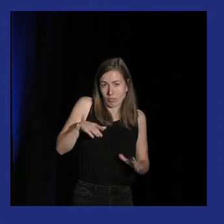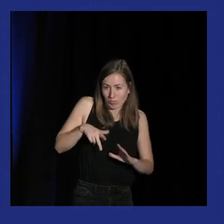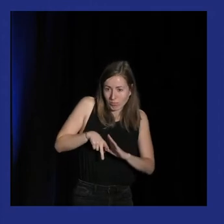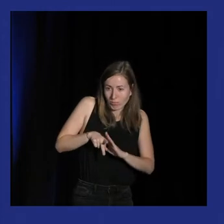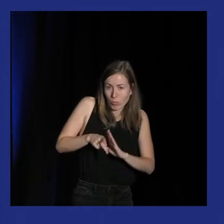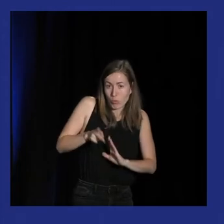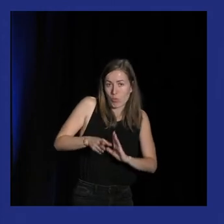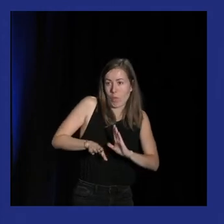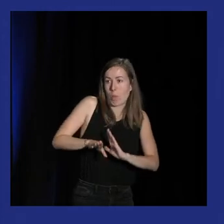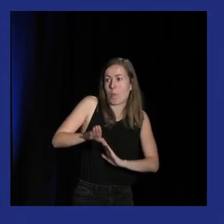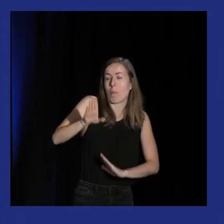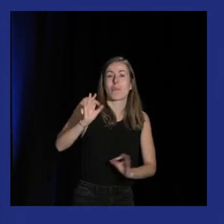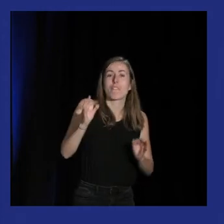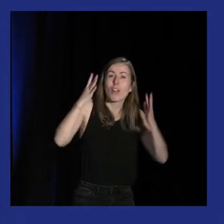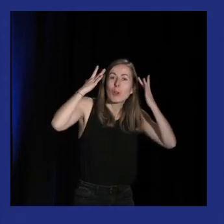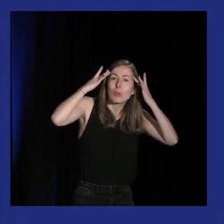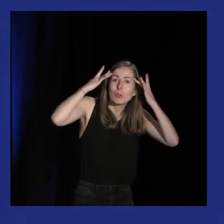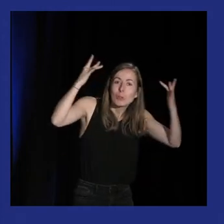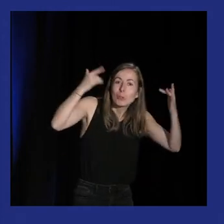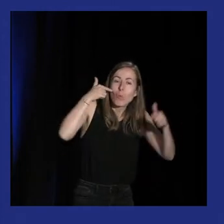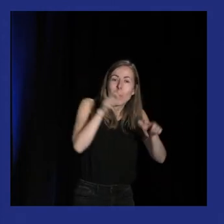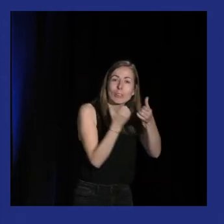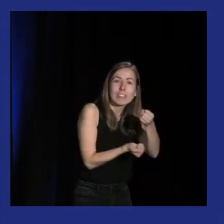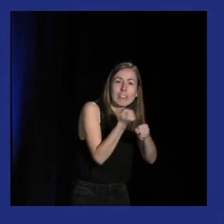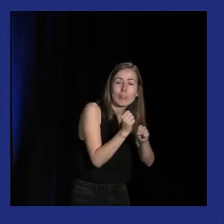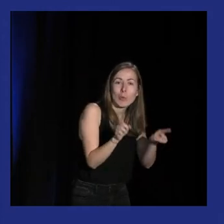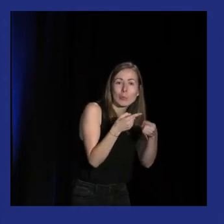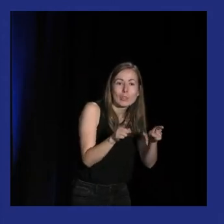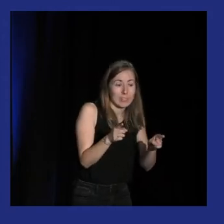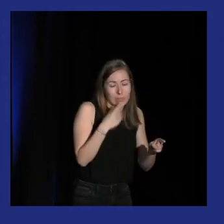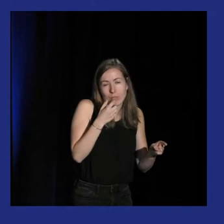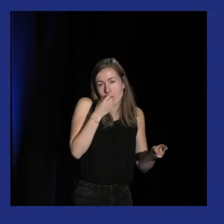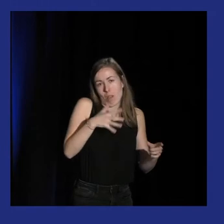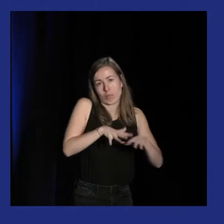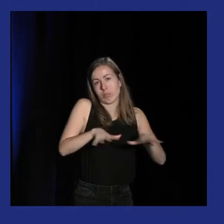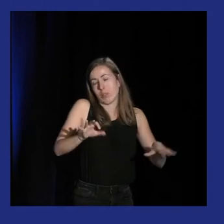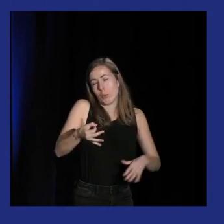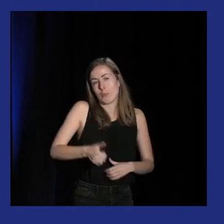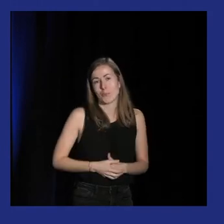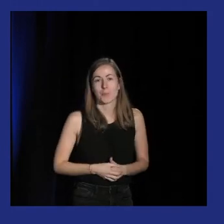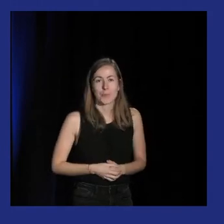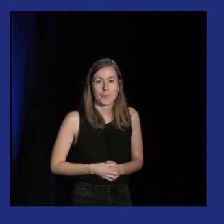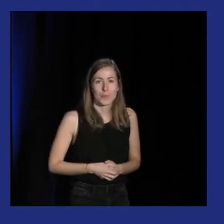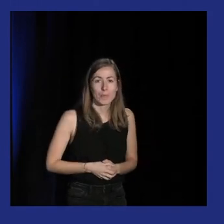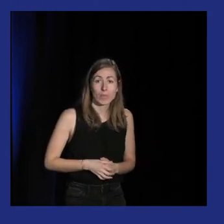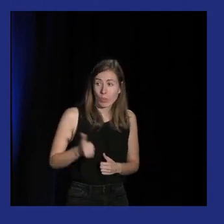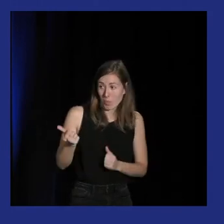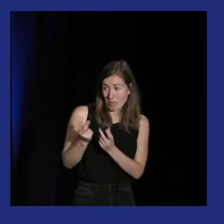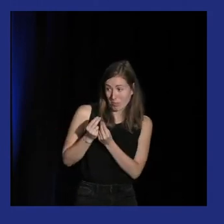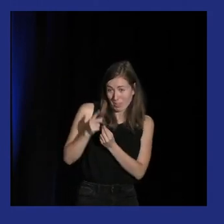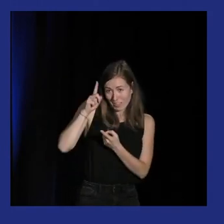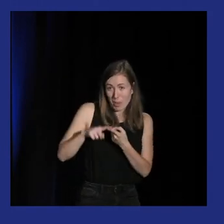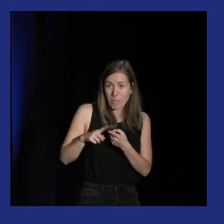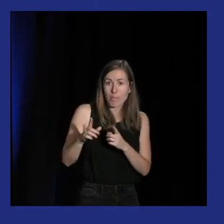d'un point de vue purement culturel pour les compositeurs pour la musique c'est une bonne chose tu as commencé à parler de la question des arrangements on y